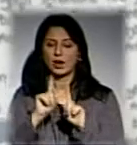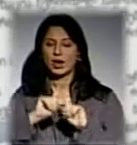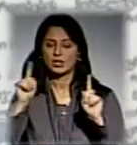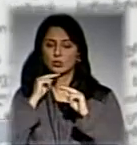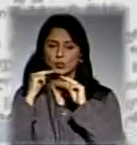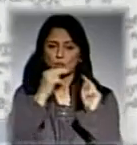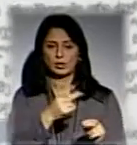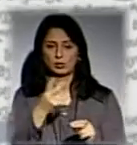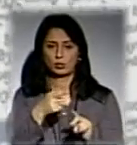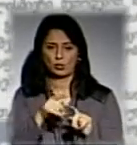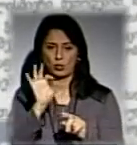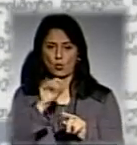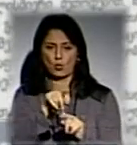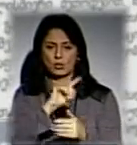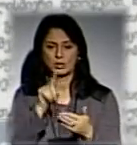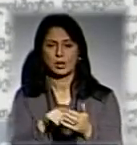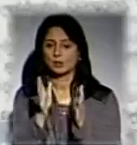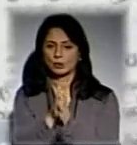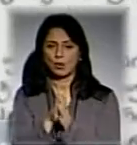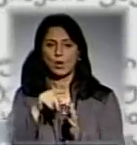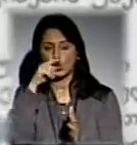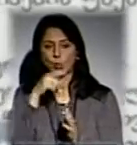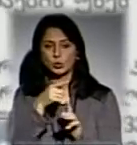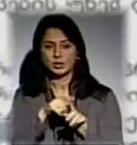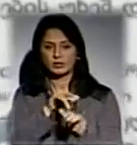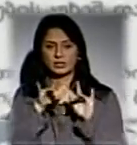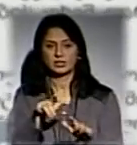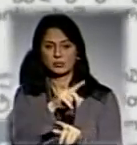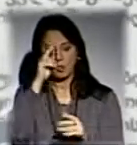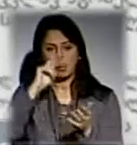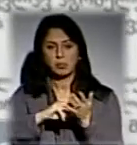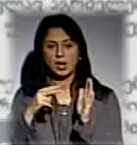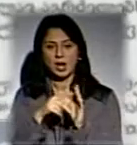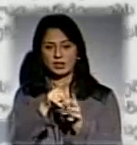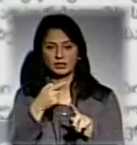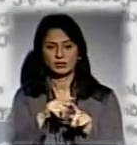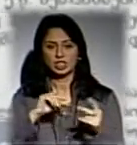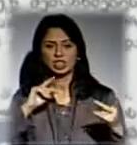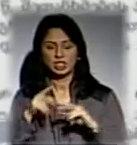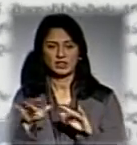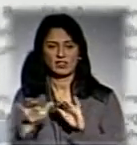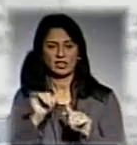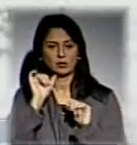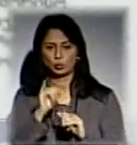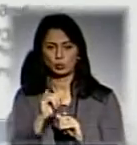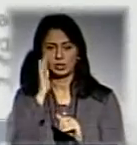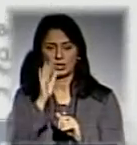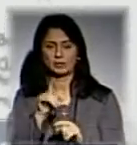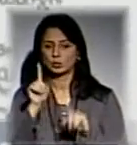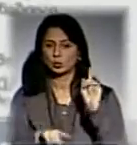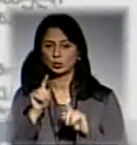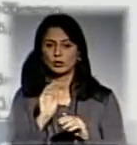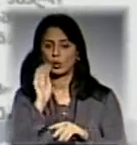განსაკუთრებული ყურადღებით მოეკიდონ ზემო აღნიშნულ საკითხს და რუსეთის განზრახვას, რომლის განხორციელება თვისებრივად შეცვლის ვითარებას რეგიონში და